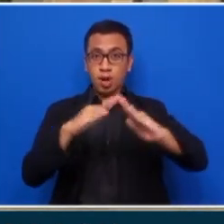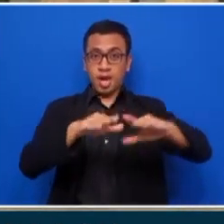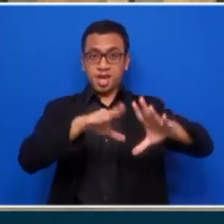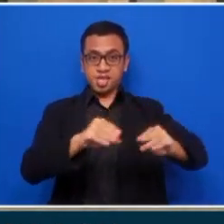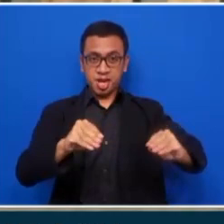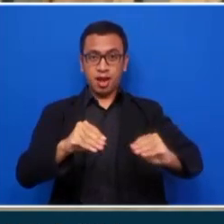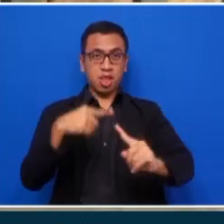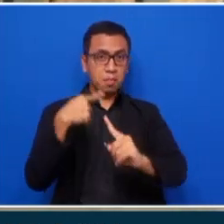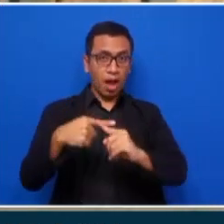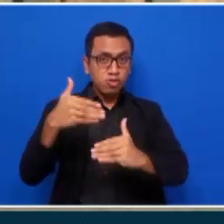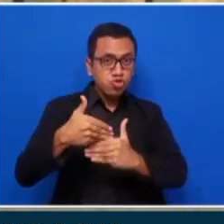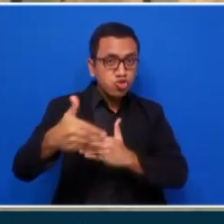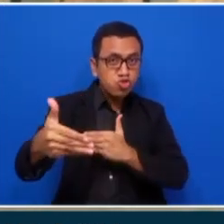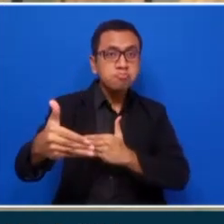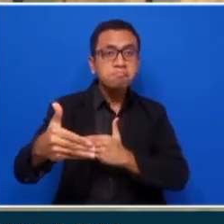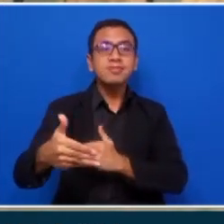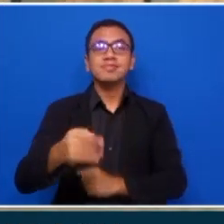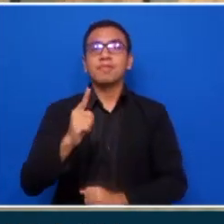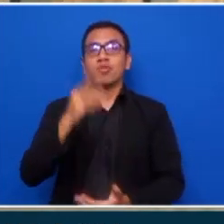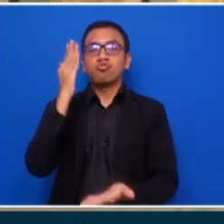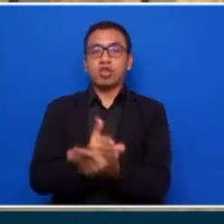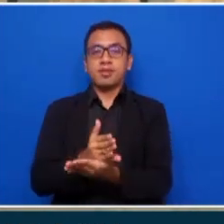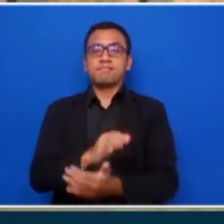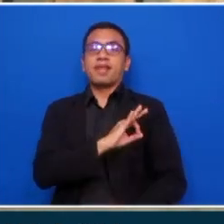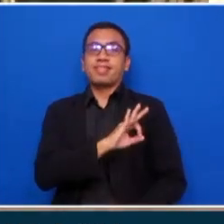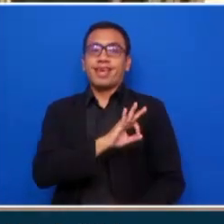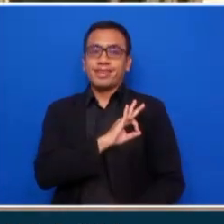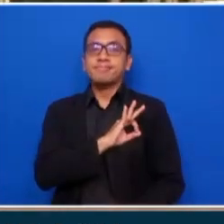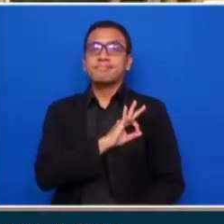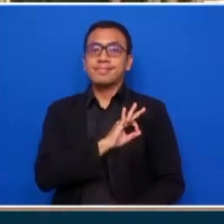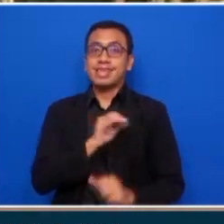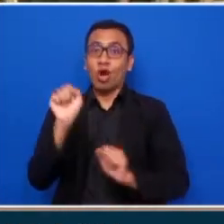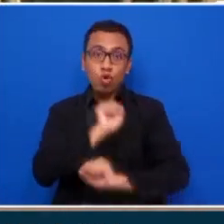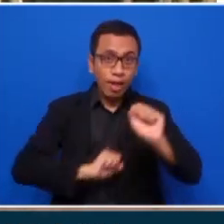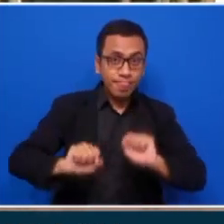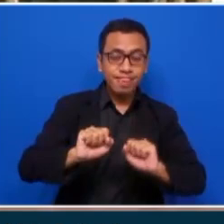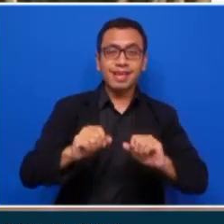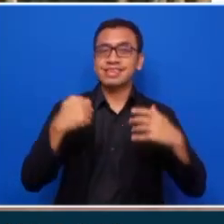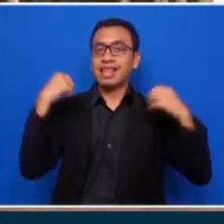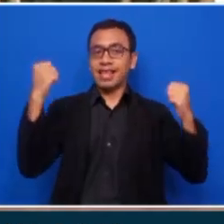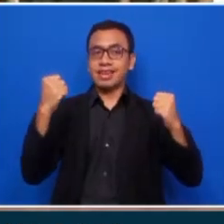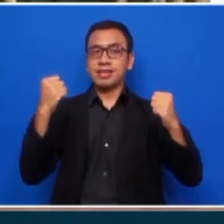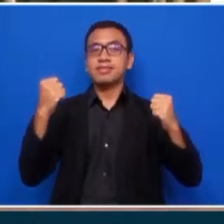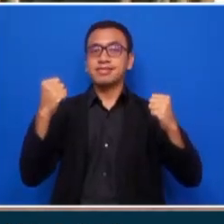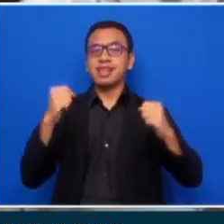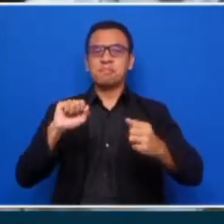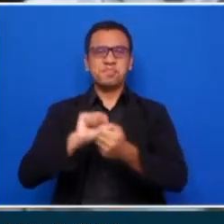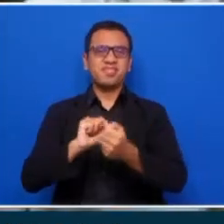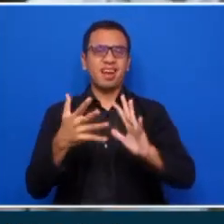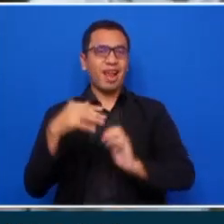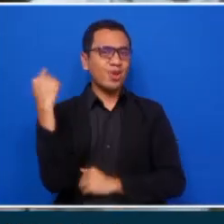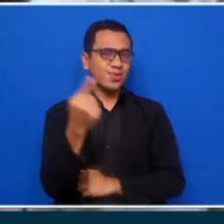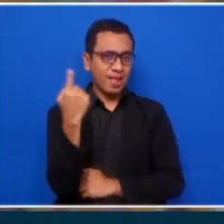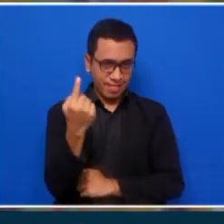keputusan presiden yang menetapkan darurat kesehatan masyarakat dan bencana nasional non-alam setelah